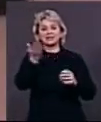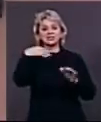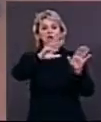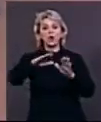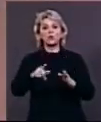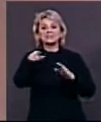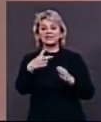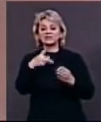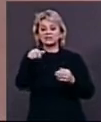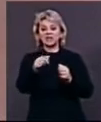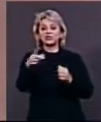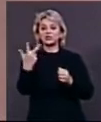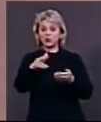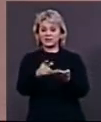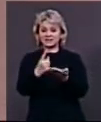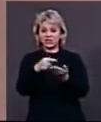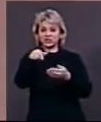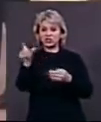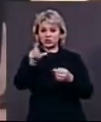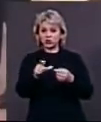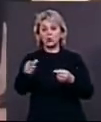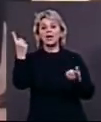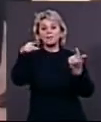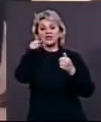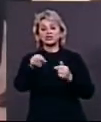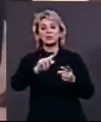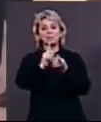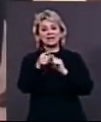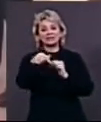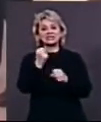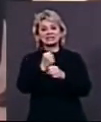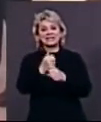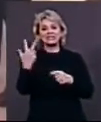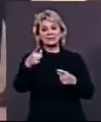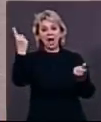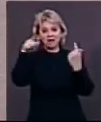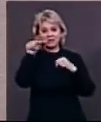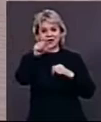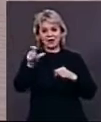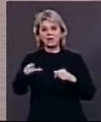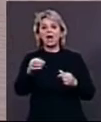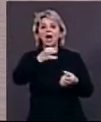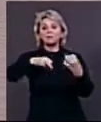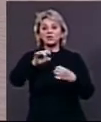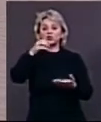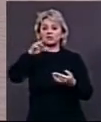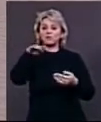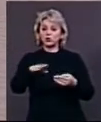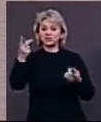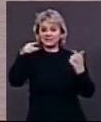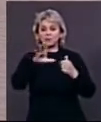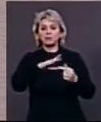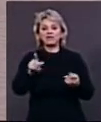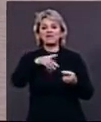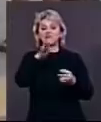после выхода в свет трехязычного сборника стихов и поэтических переводов, созданного 3 авторами. Обмен творчеством и перерос со временем